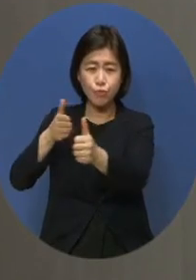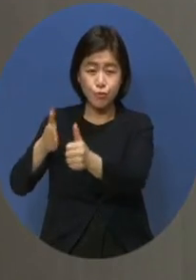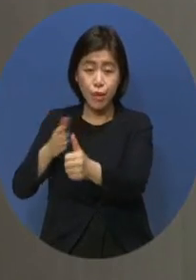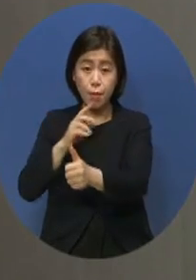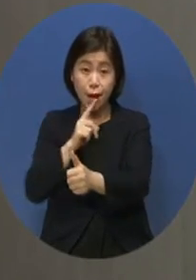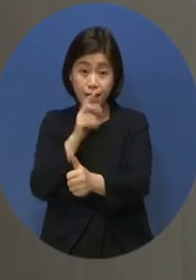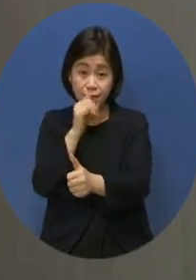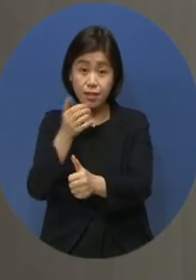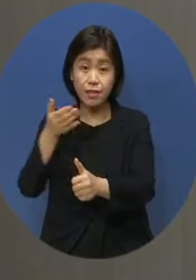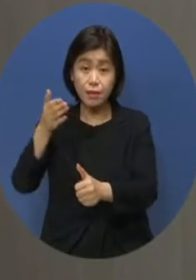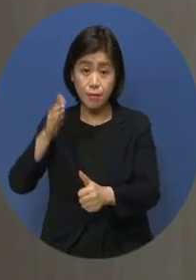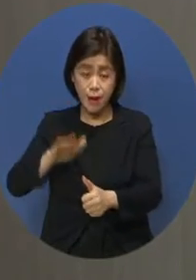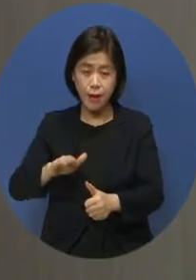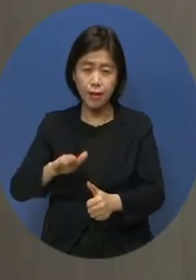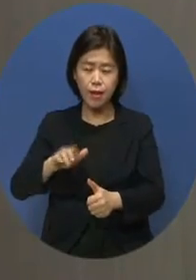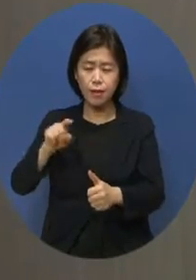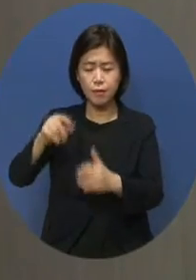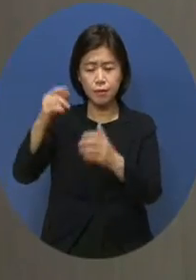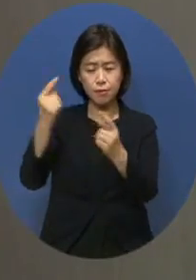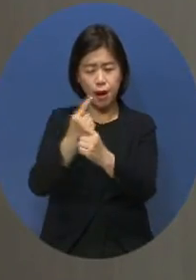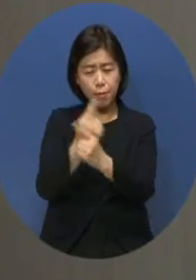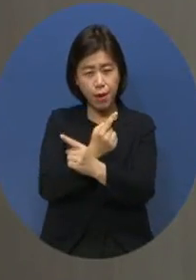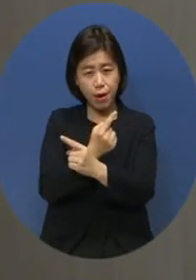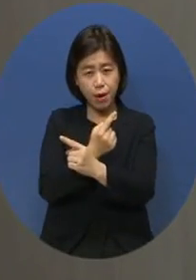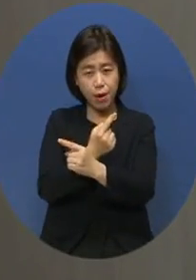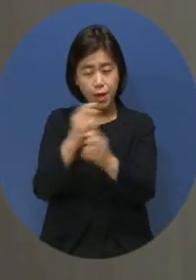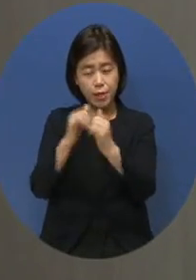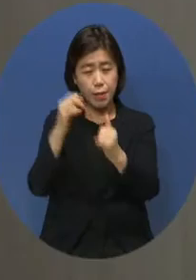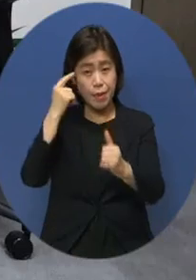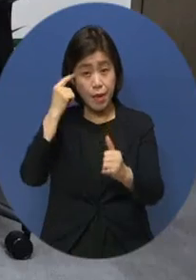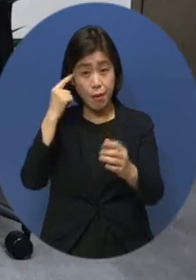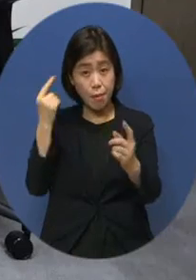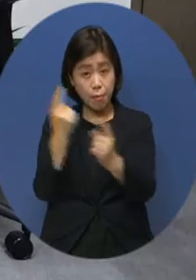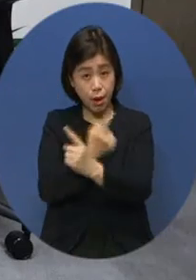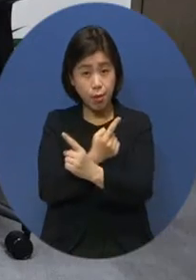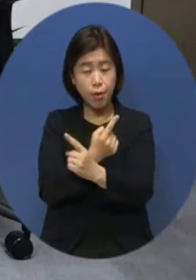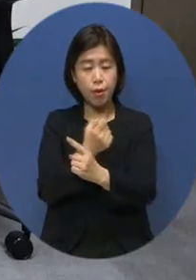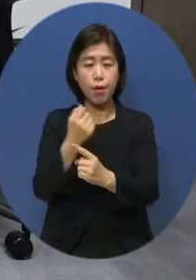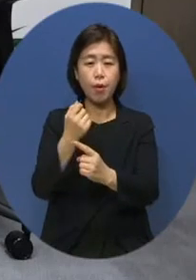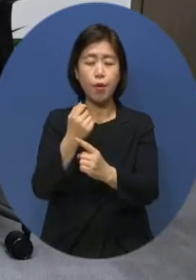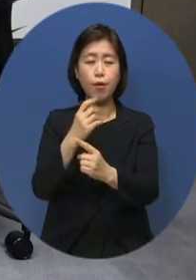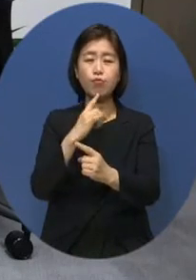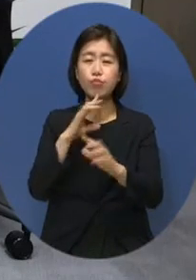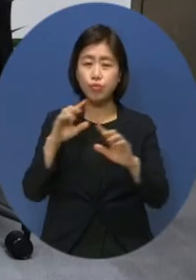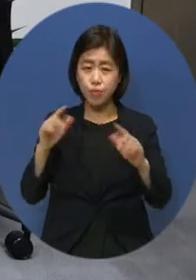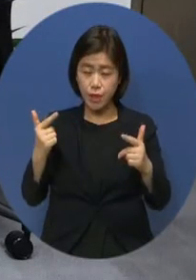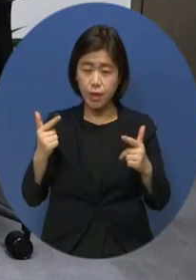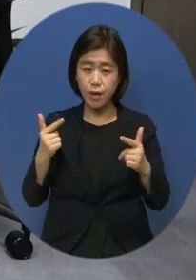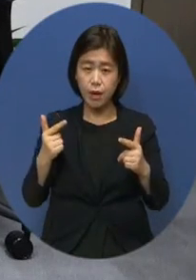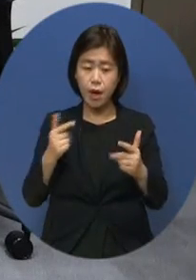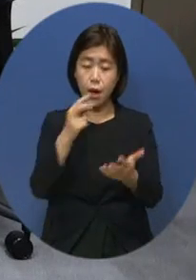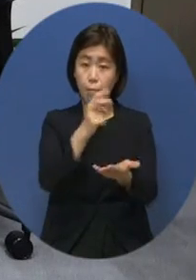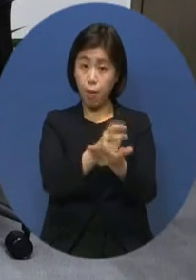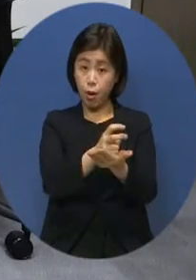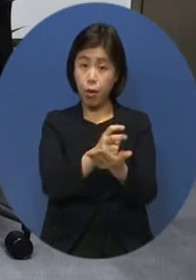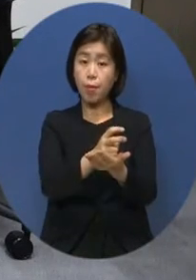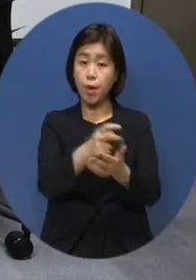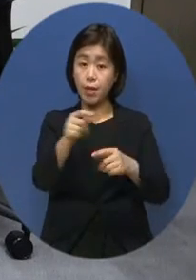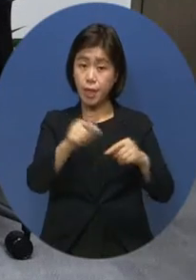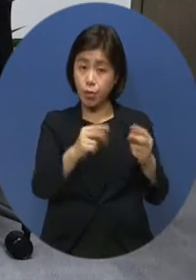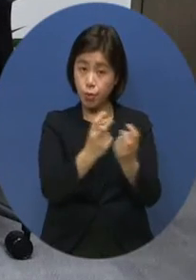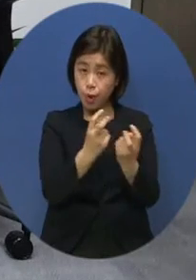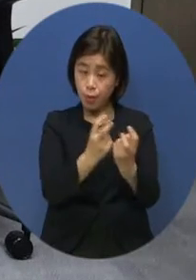일어나는 과정을 그렇게 사람들의 인식을 바꾸는 것뿐만 아니라 이제 법과 제도를 통해서 더 명확하게, 더 빠르게,